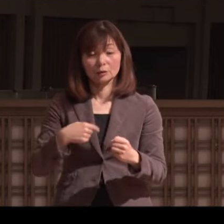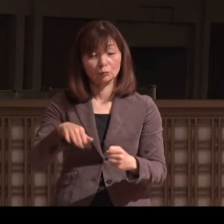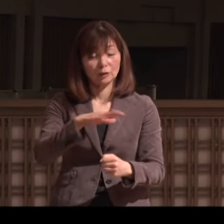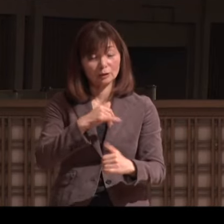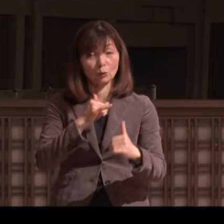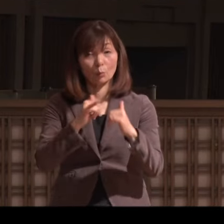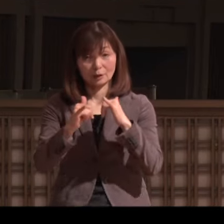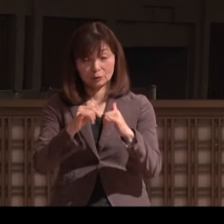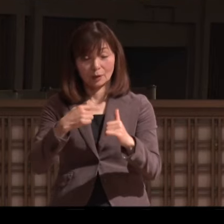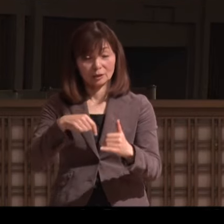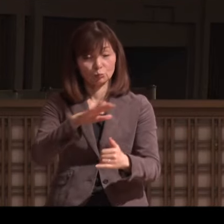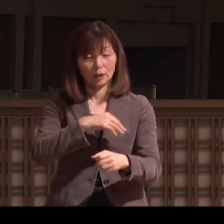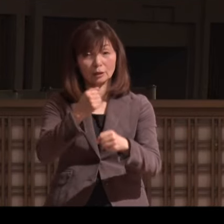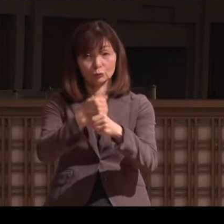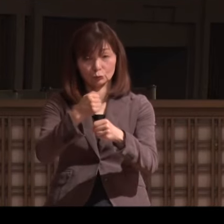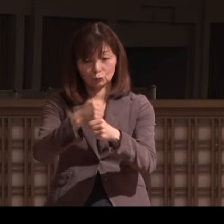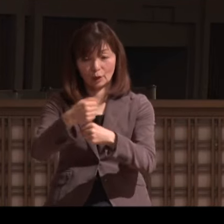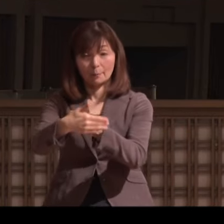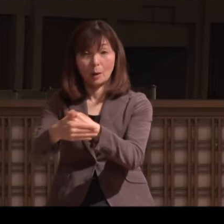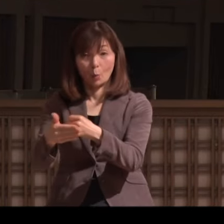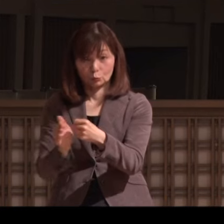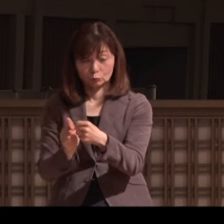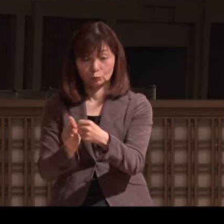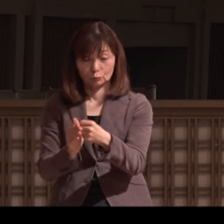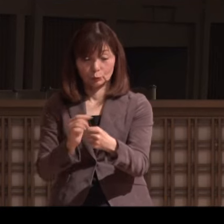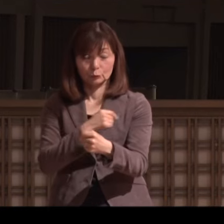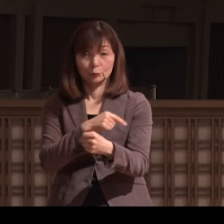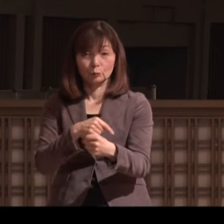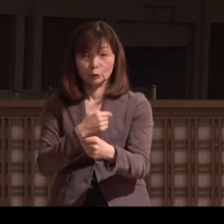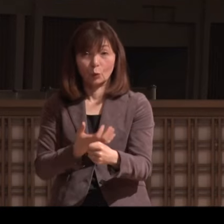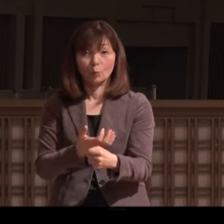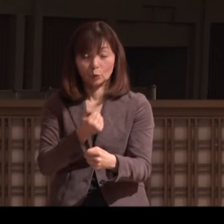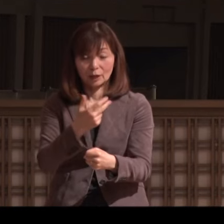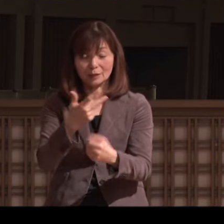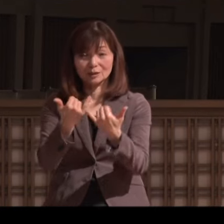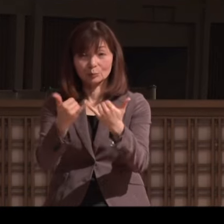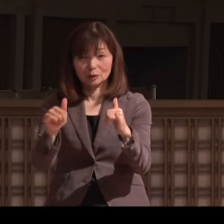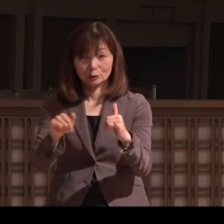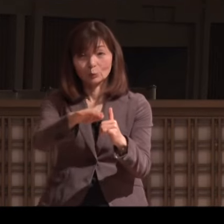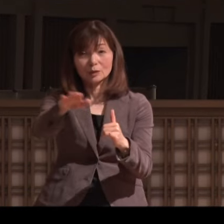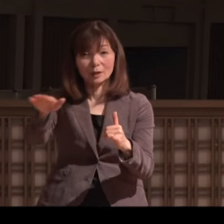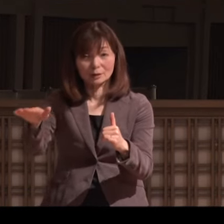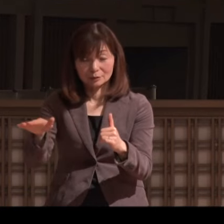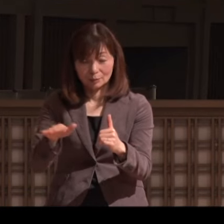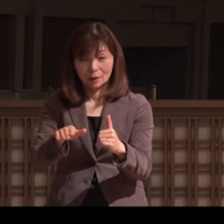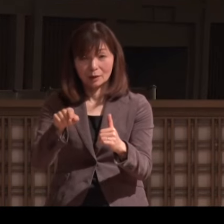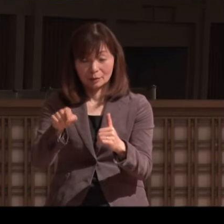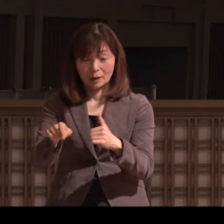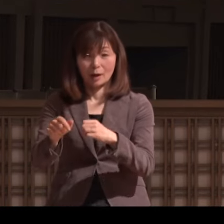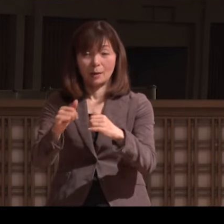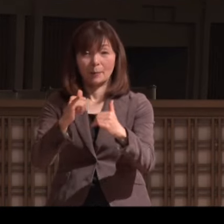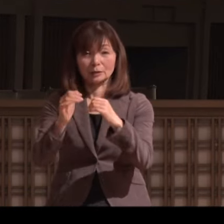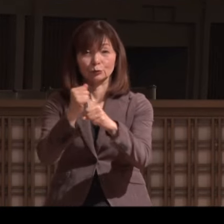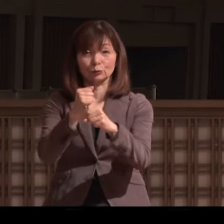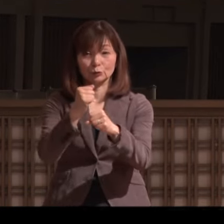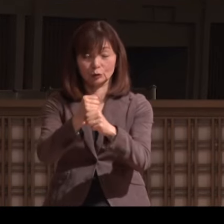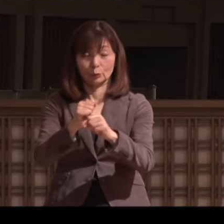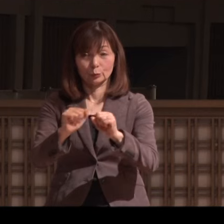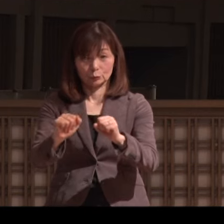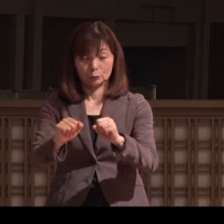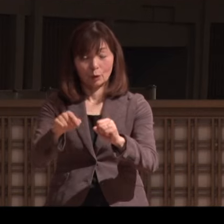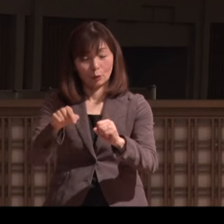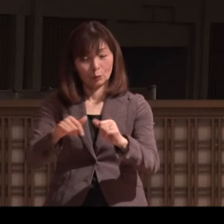作り守るという心ざしを持った市民の皆さんによるえ街づくりが行われえこの町に